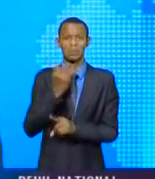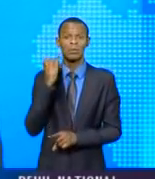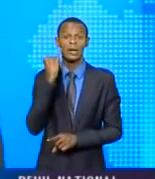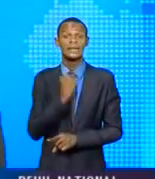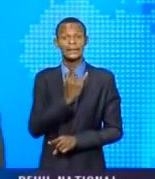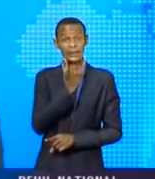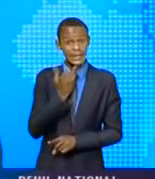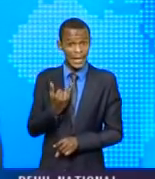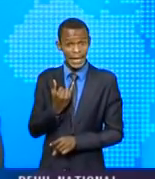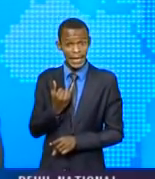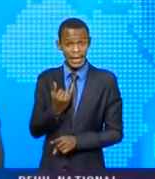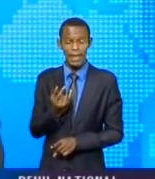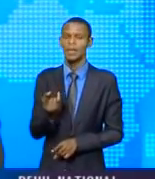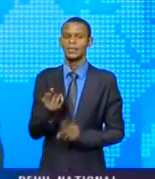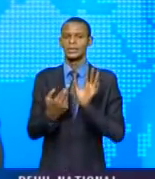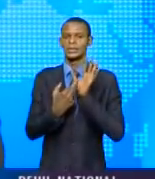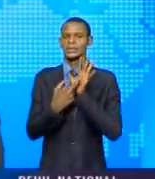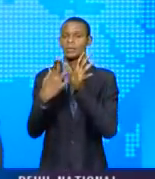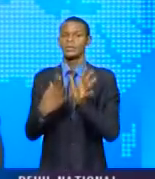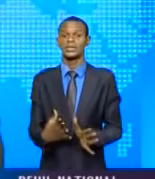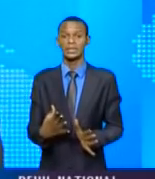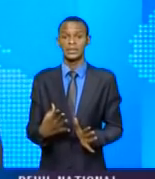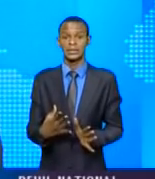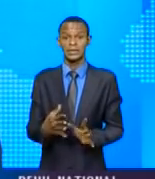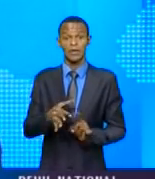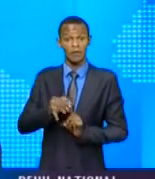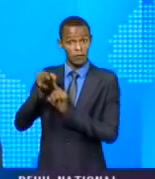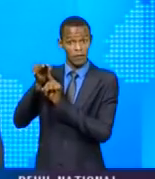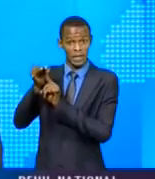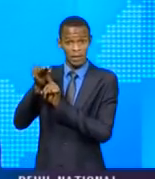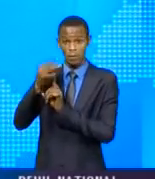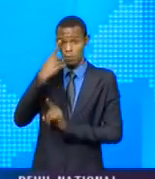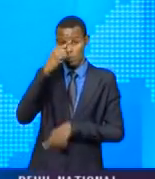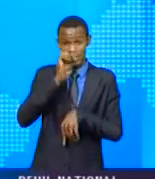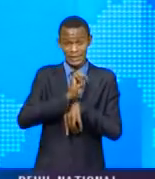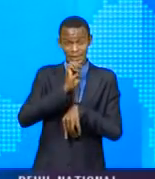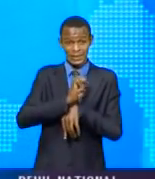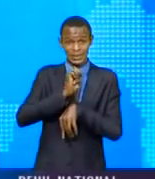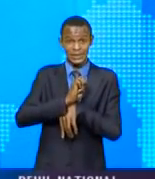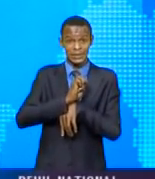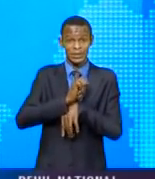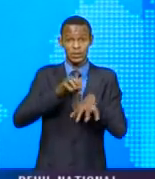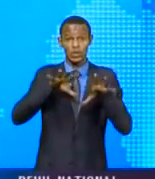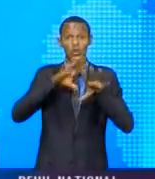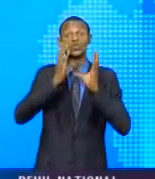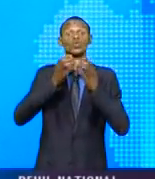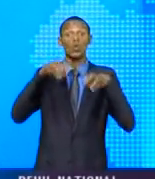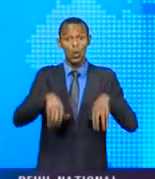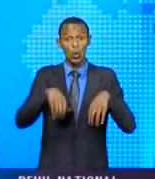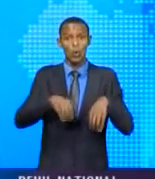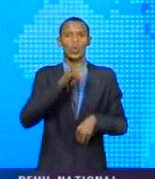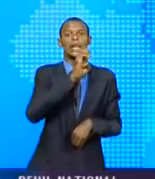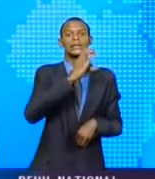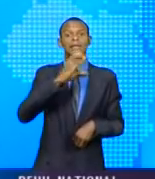en les représentant légal lise des cristaux congolais révérend docteur andré beau coup droit a regagné la ville province de kinshasa